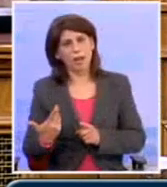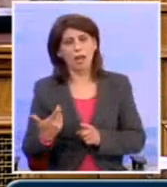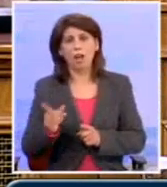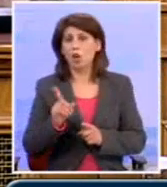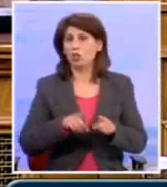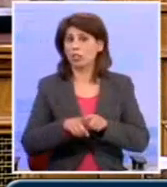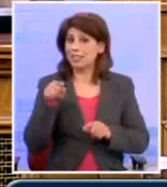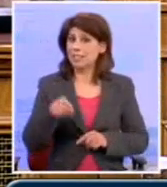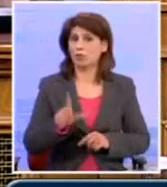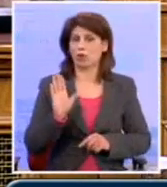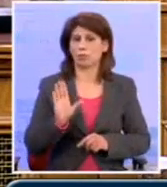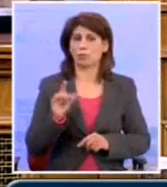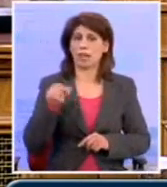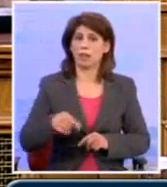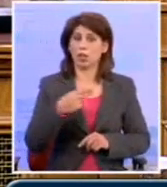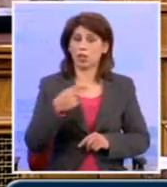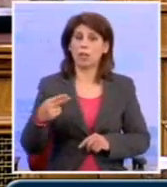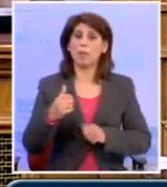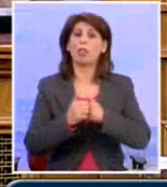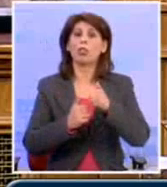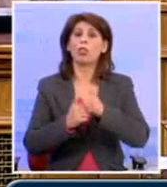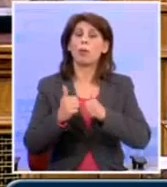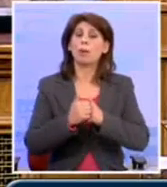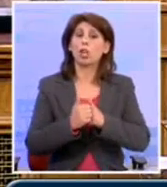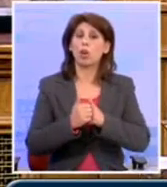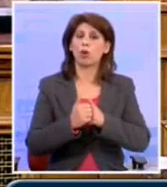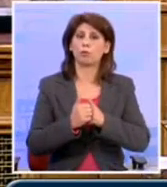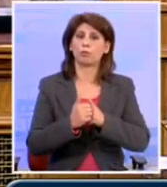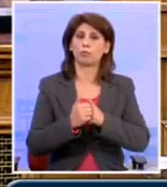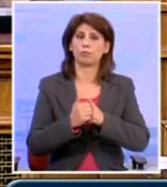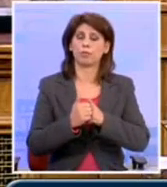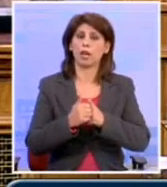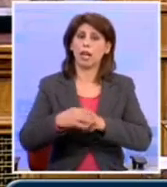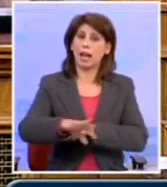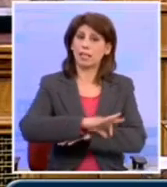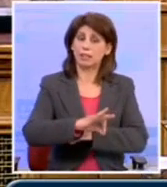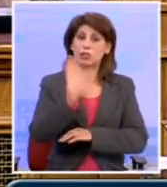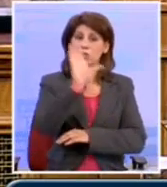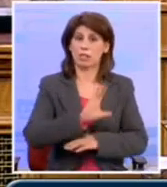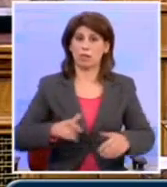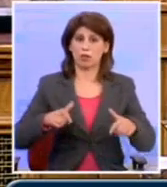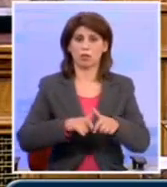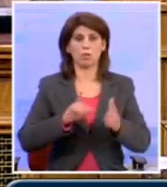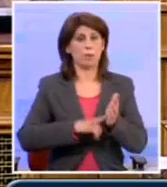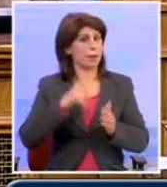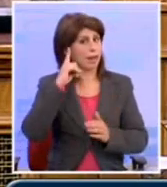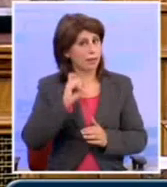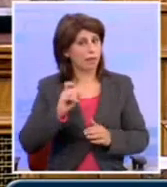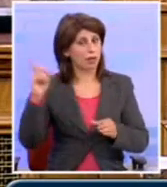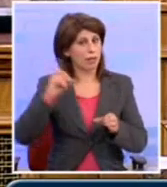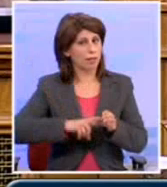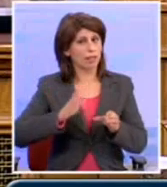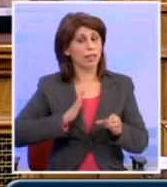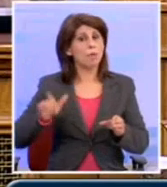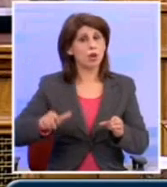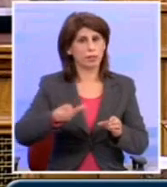όσο αφορά αυτό. Εδώ είναι θέμα δομικό της αρχιτεκτονής της Ευρωζώνης. Πρέπει να καταλάβουν οι εταίροι μας και οι πολίτες